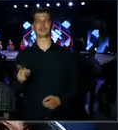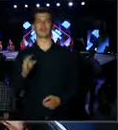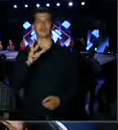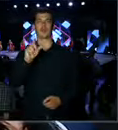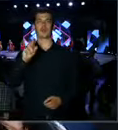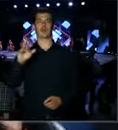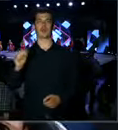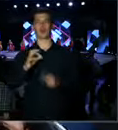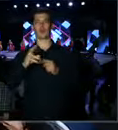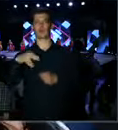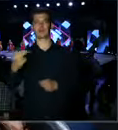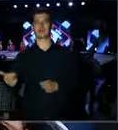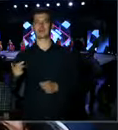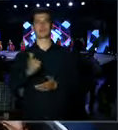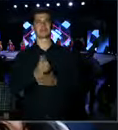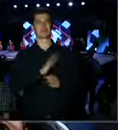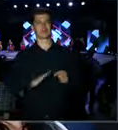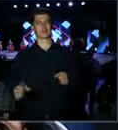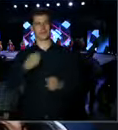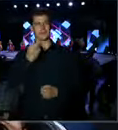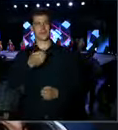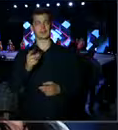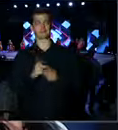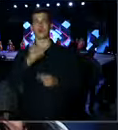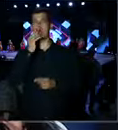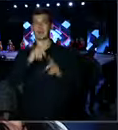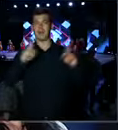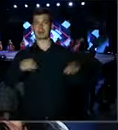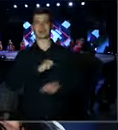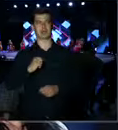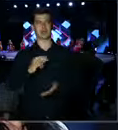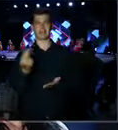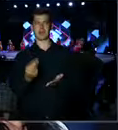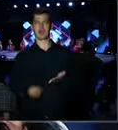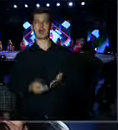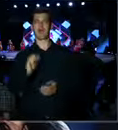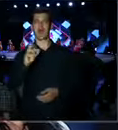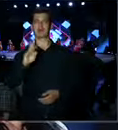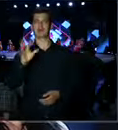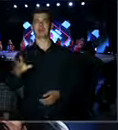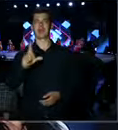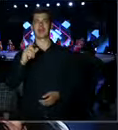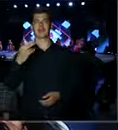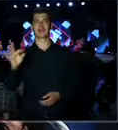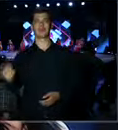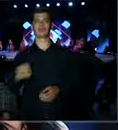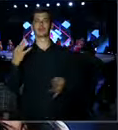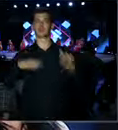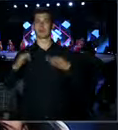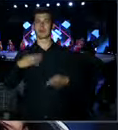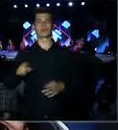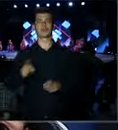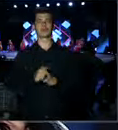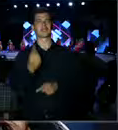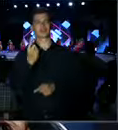Flora Queen, międzynarodowa kwiaciarnia. Obrazy do samodzielnego malowania Art Mineto. Sukienki od Fundacja Jedyna